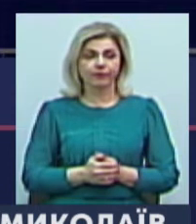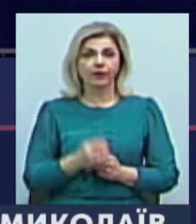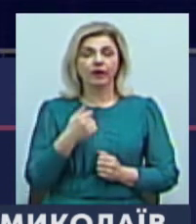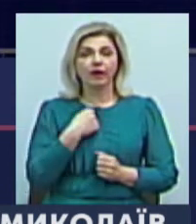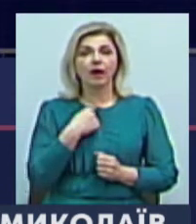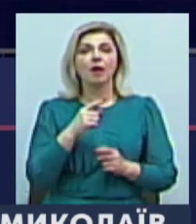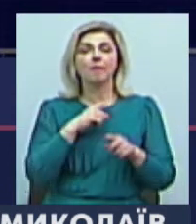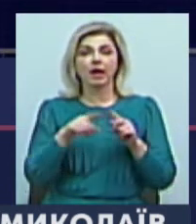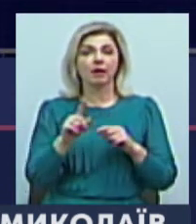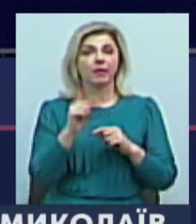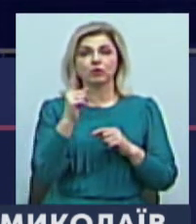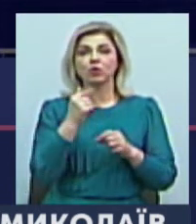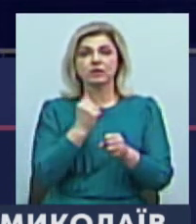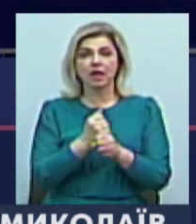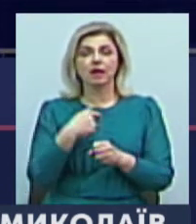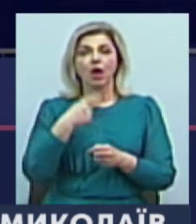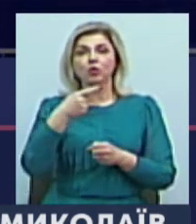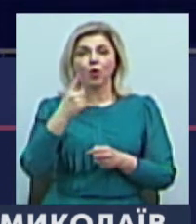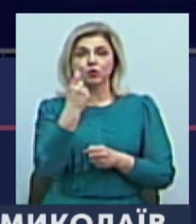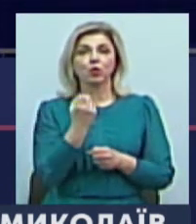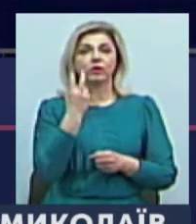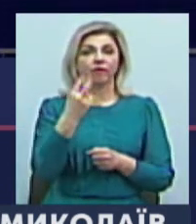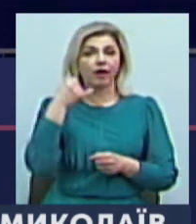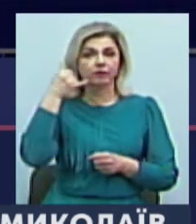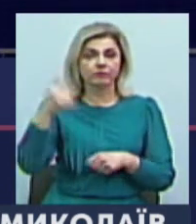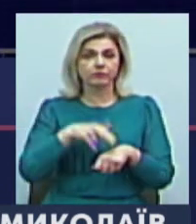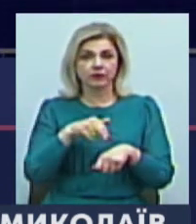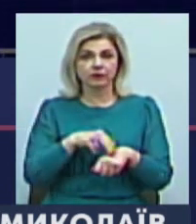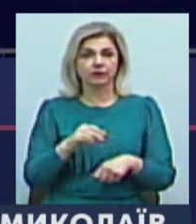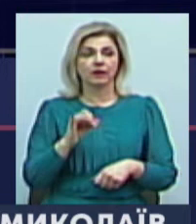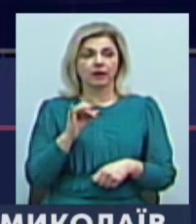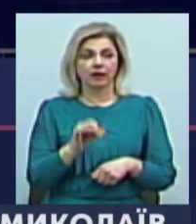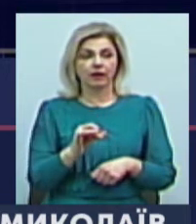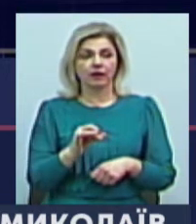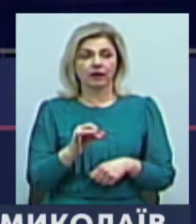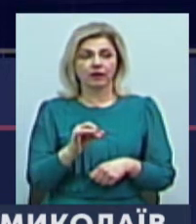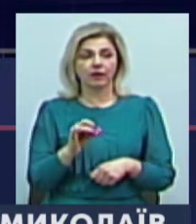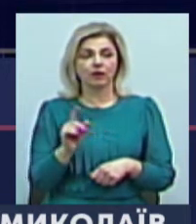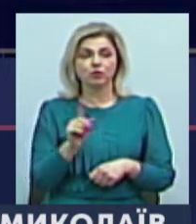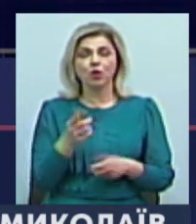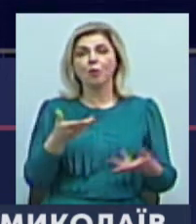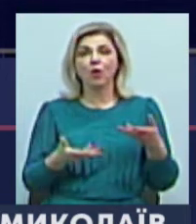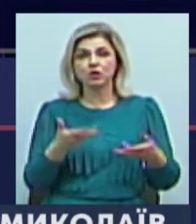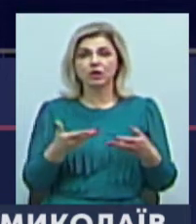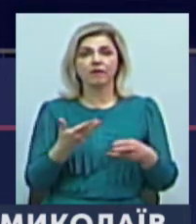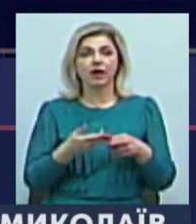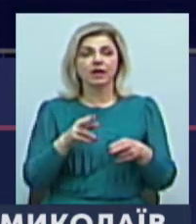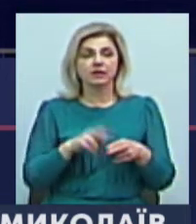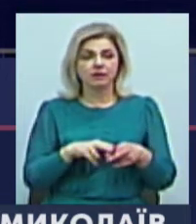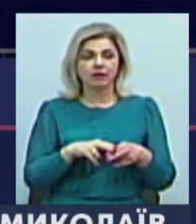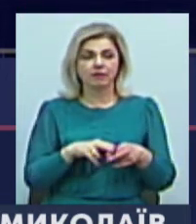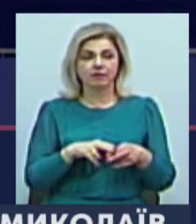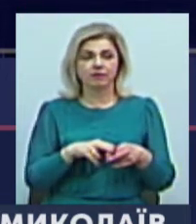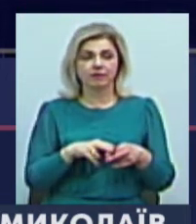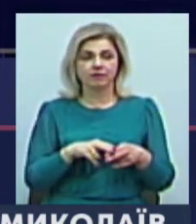набрав 102. І представившись, сказав, те, що можливо це хибний виклик. За що я